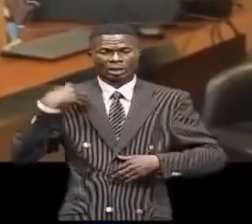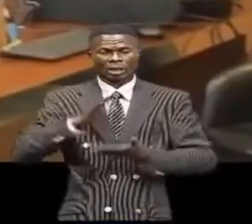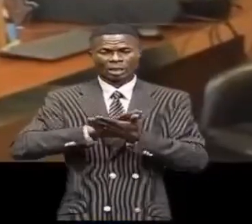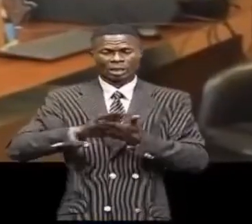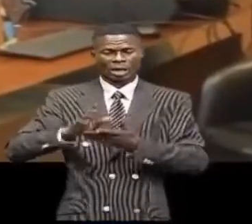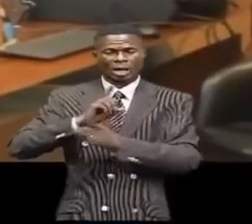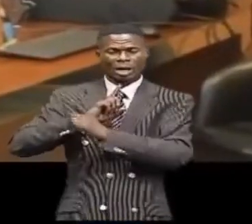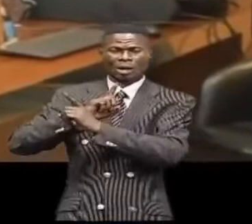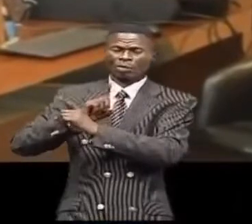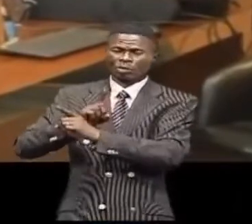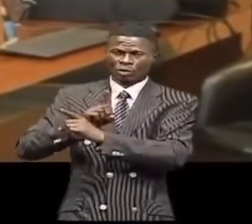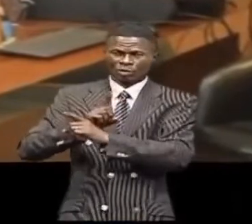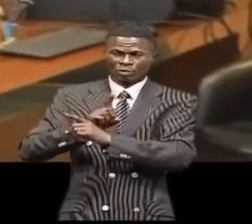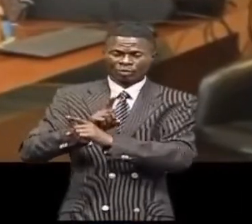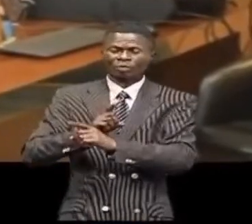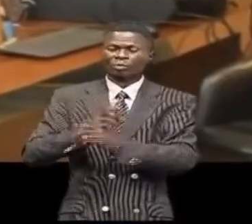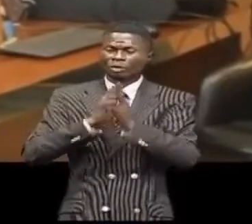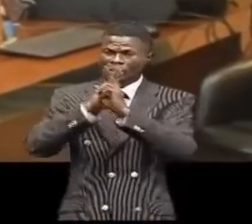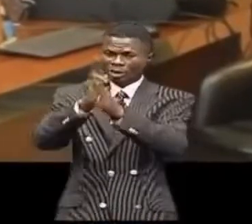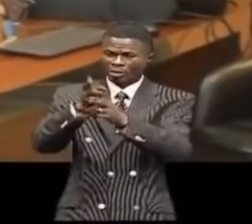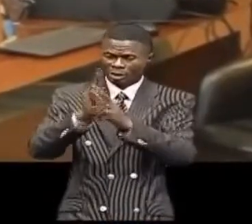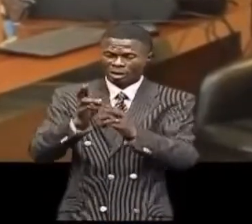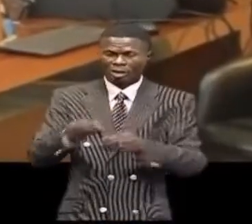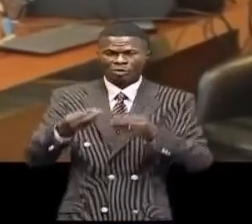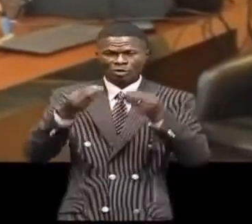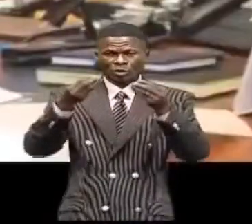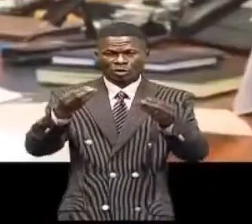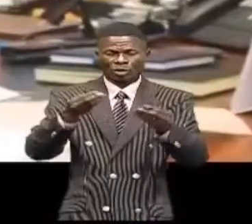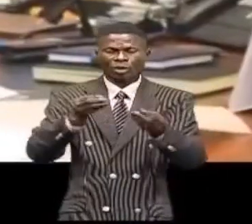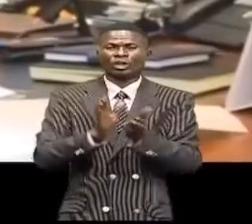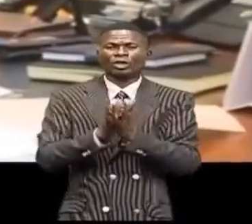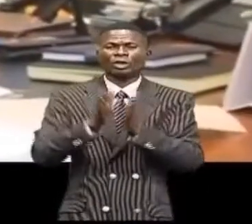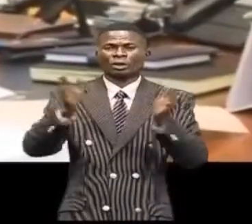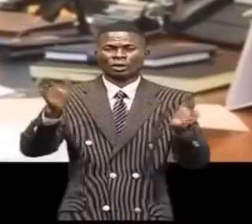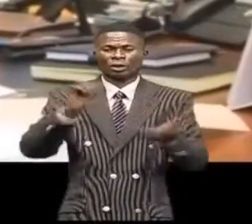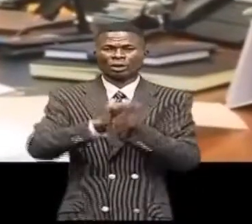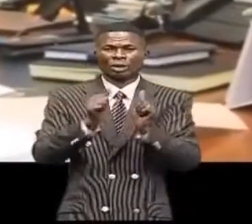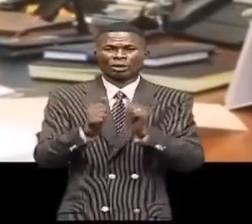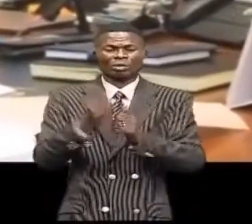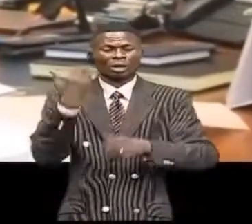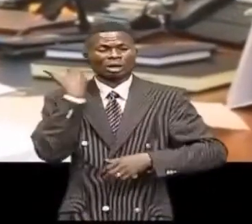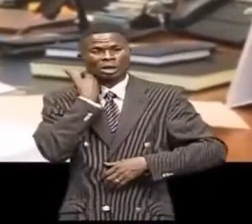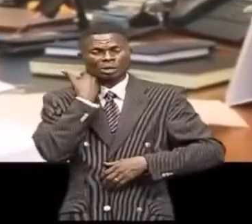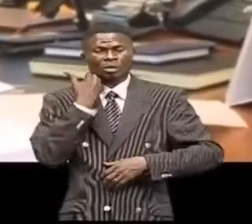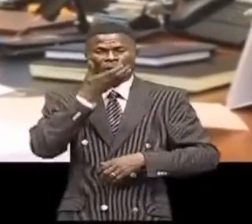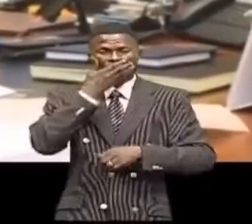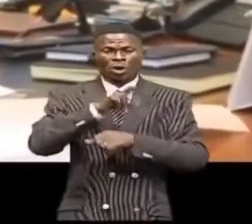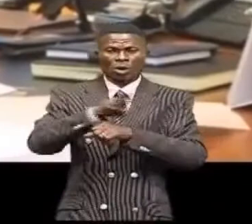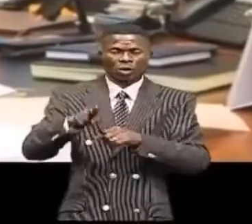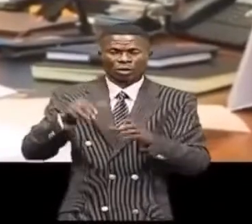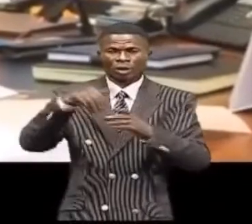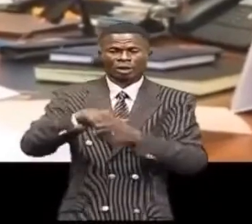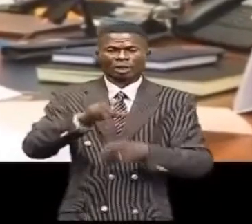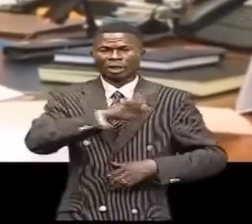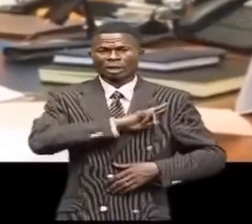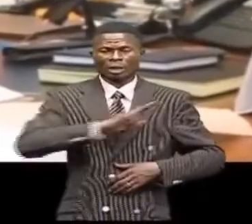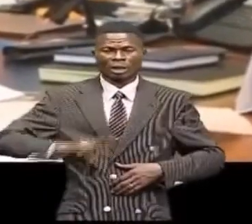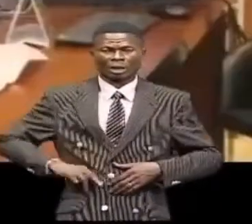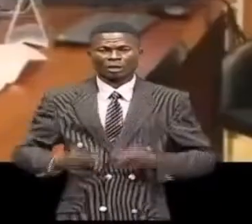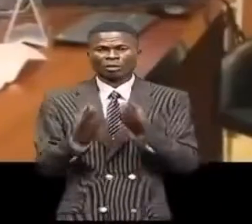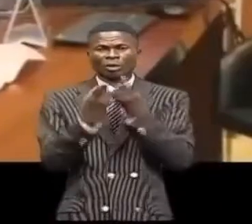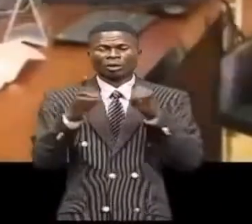et Prévention a présenté la situation générale liée à la pandémie à Covid-19 en République démocratique du